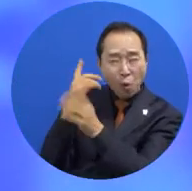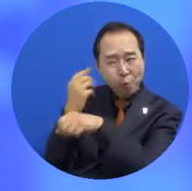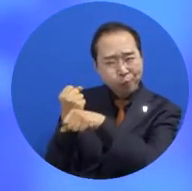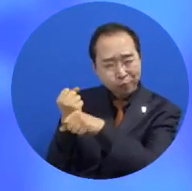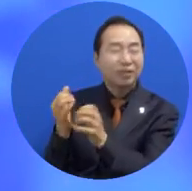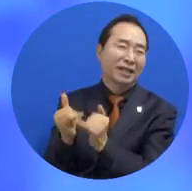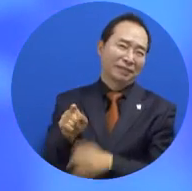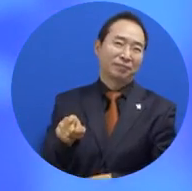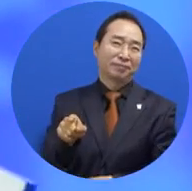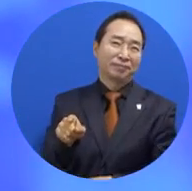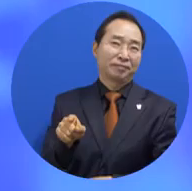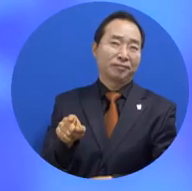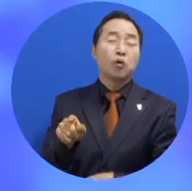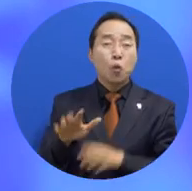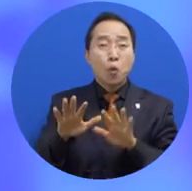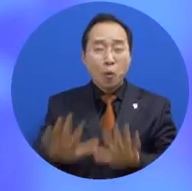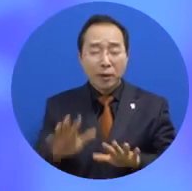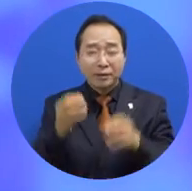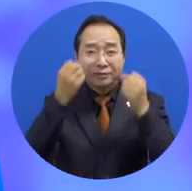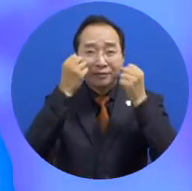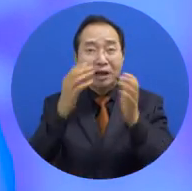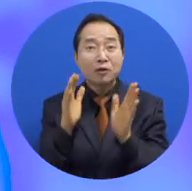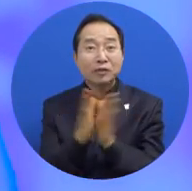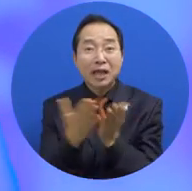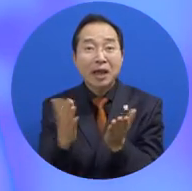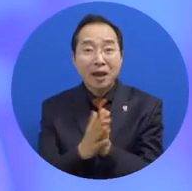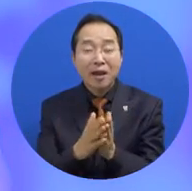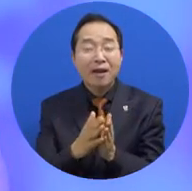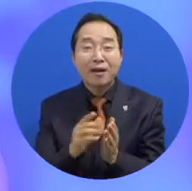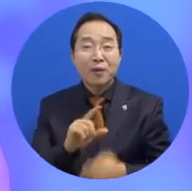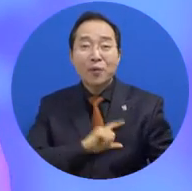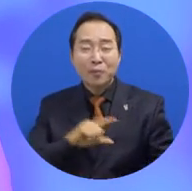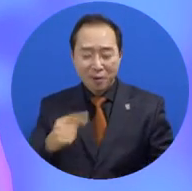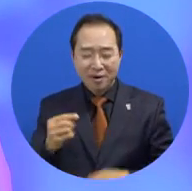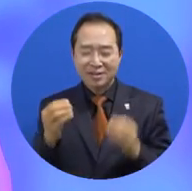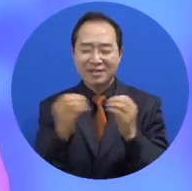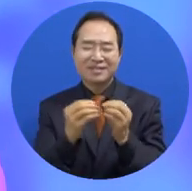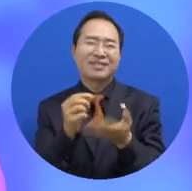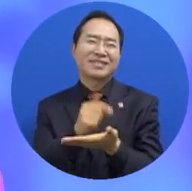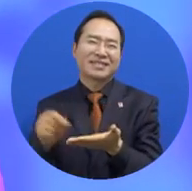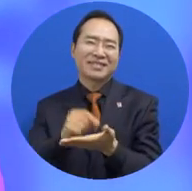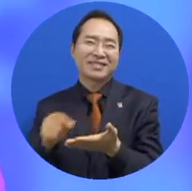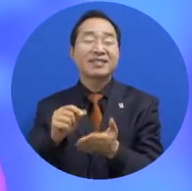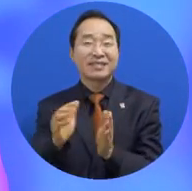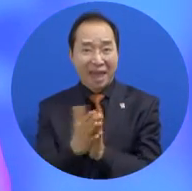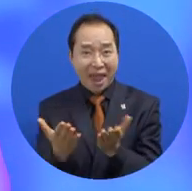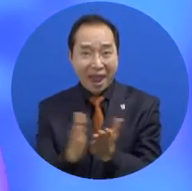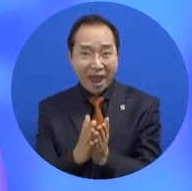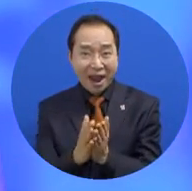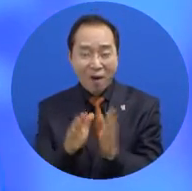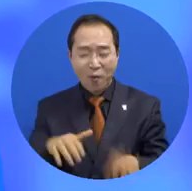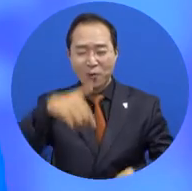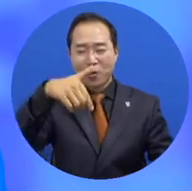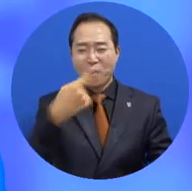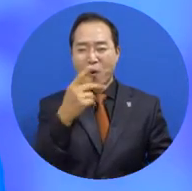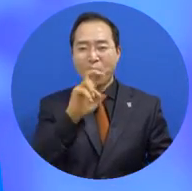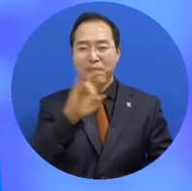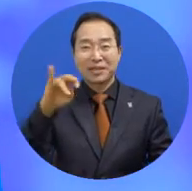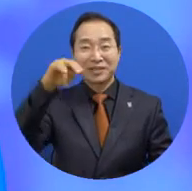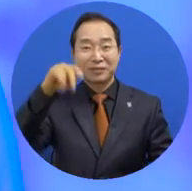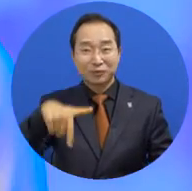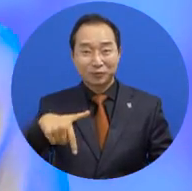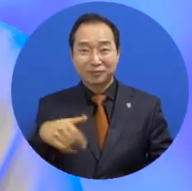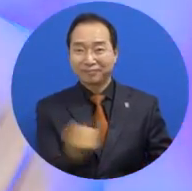듯 하면서도 조금은 뜻밖인 책을 들고 찾아왔습니다. 바로 글쓰기에 대한 책인데요. 지금 고미숙